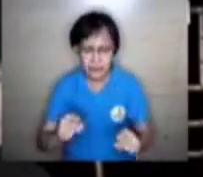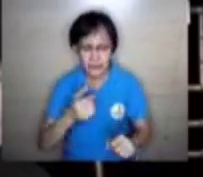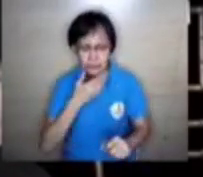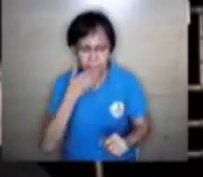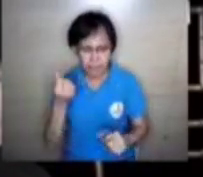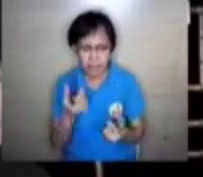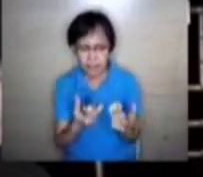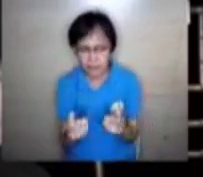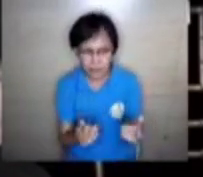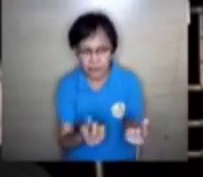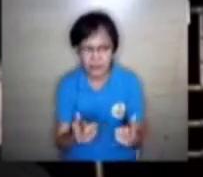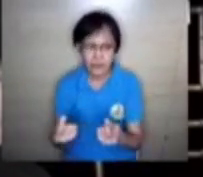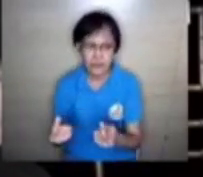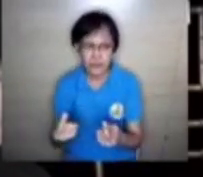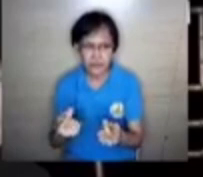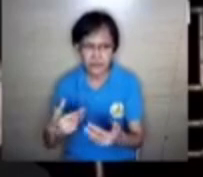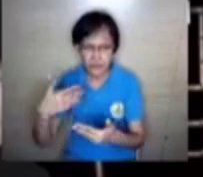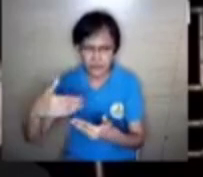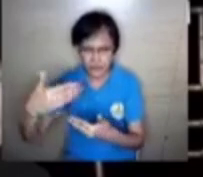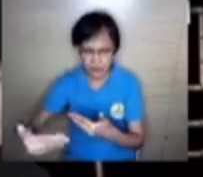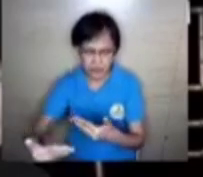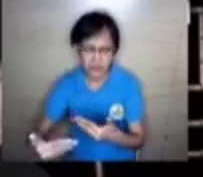taon,